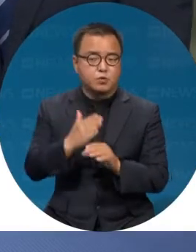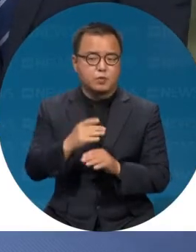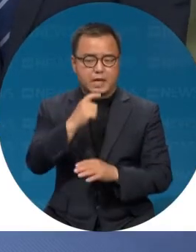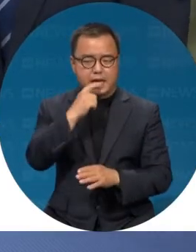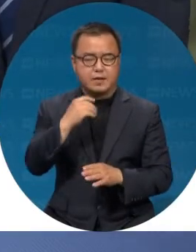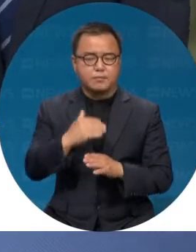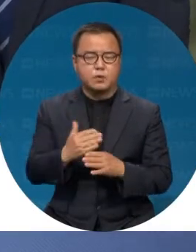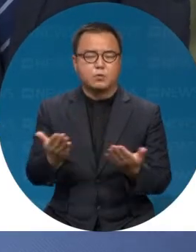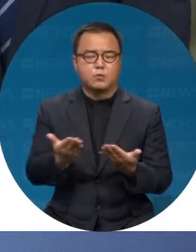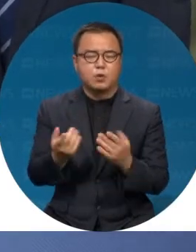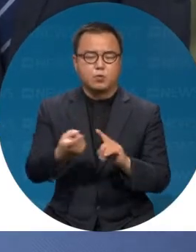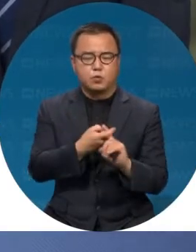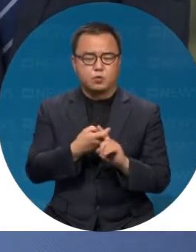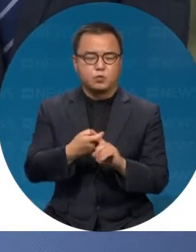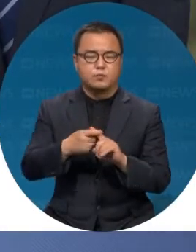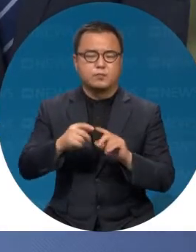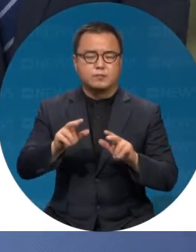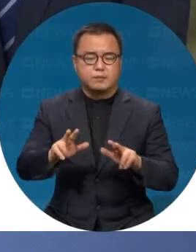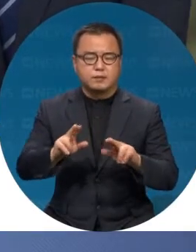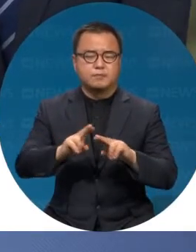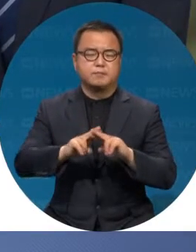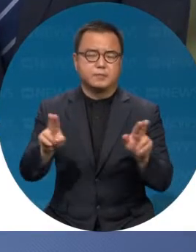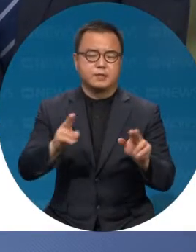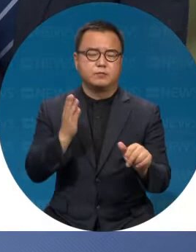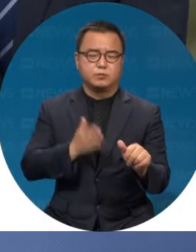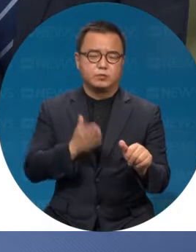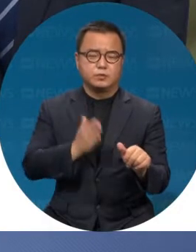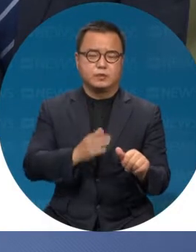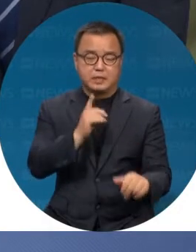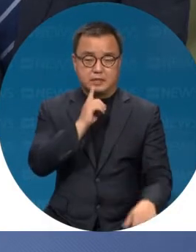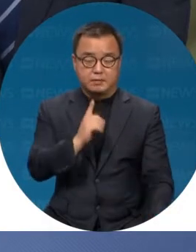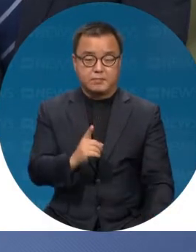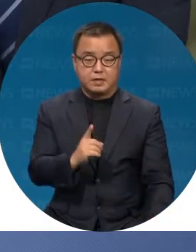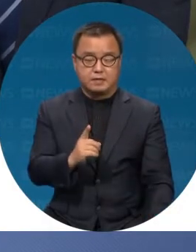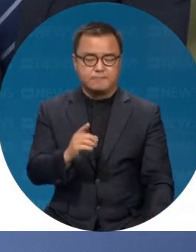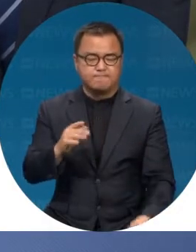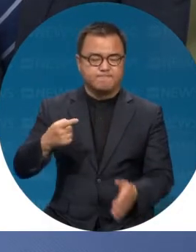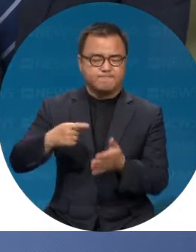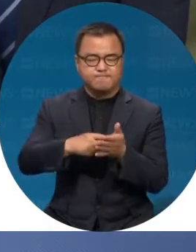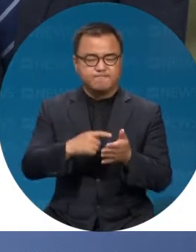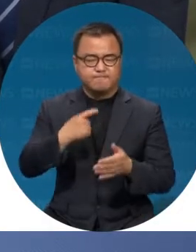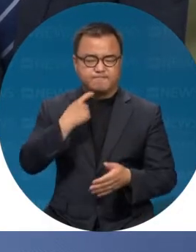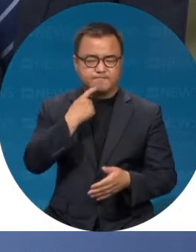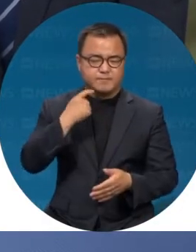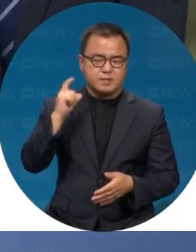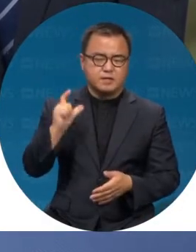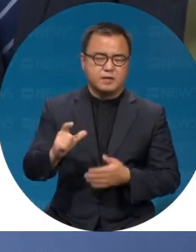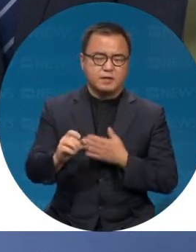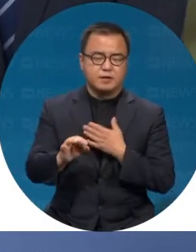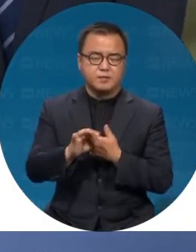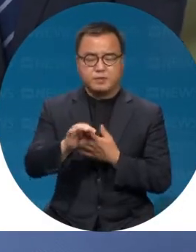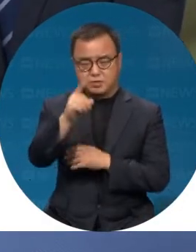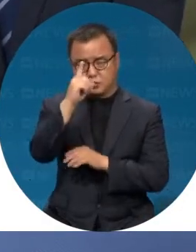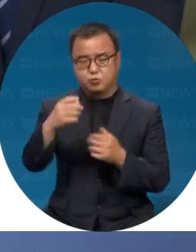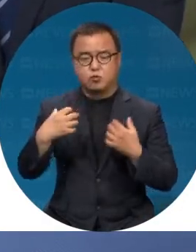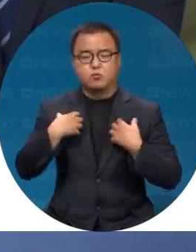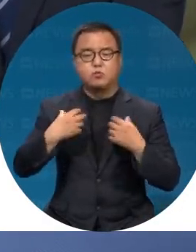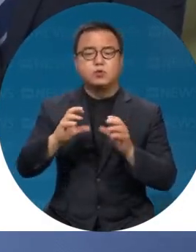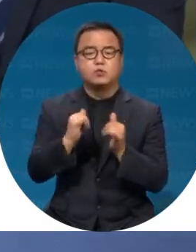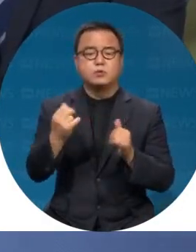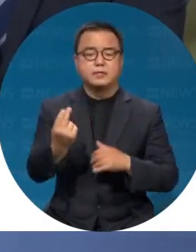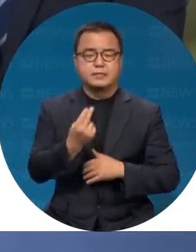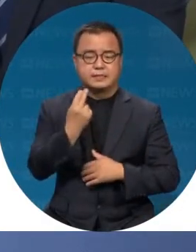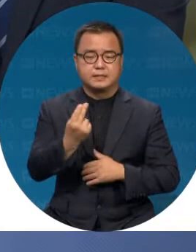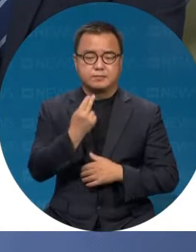대해 지금이라도 철회해달라고 호소했는데요. 그럼에도 집회를 강행한다면 정부는 국민의 생명을 지키기 위해